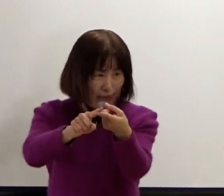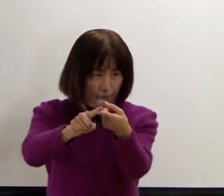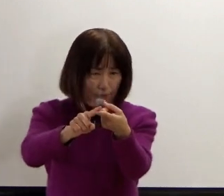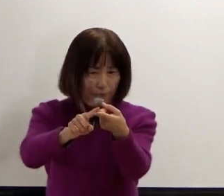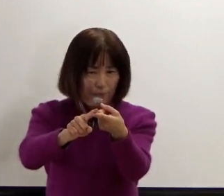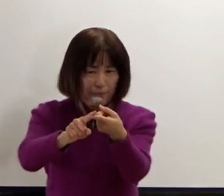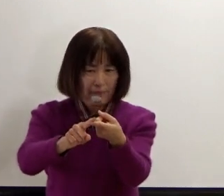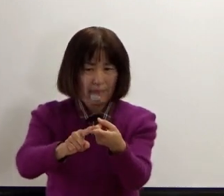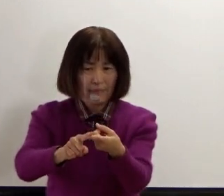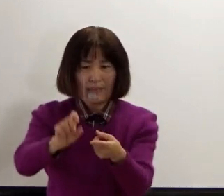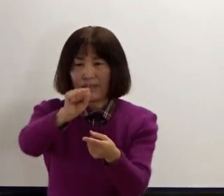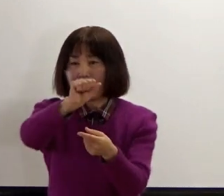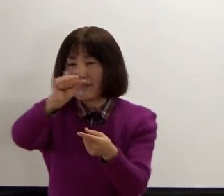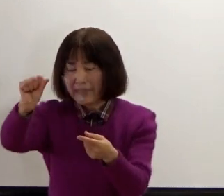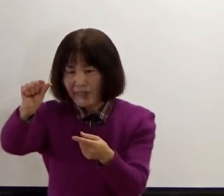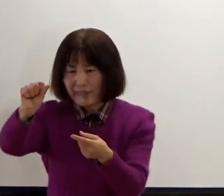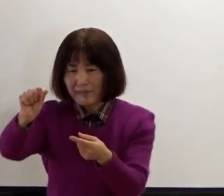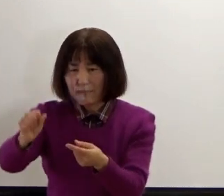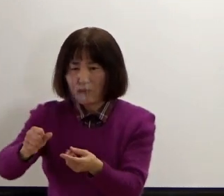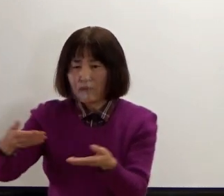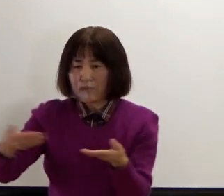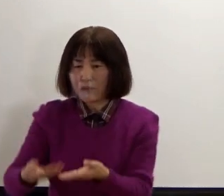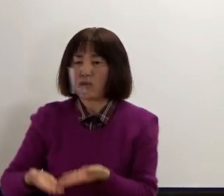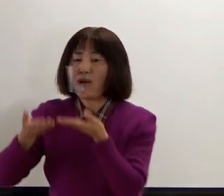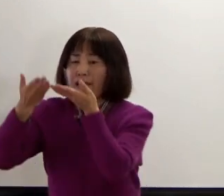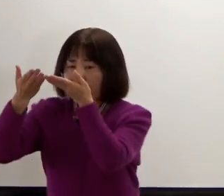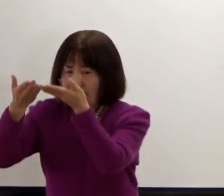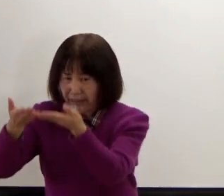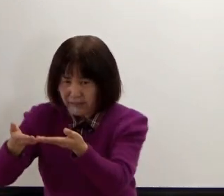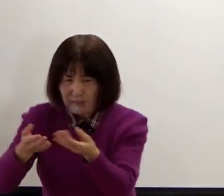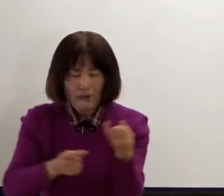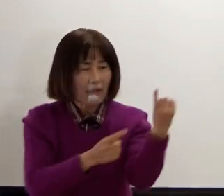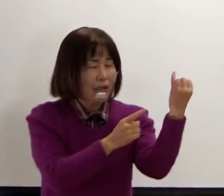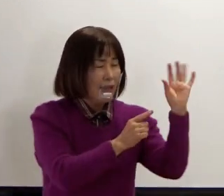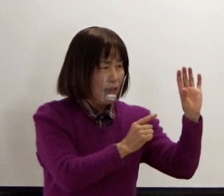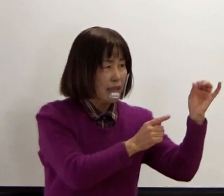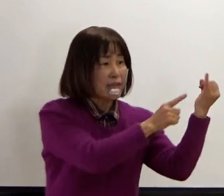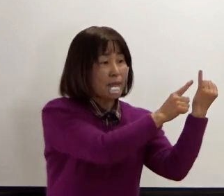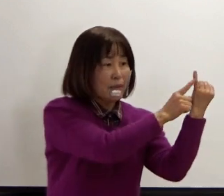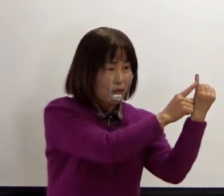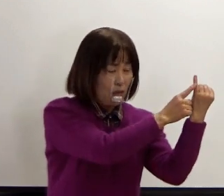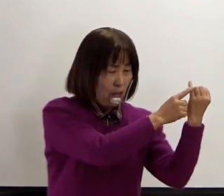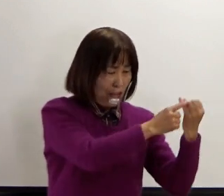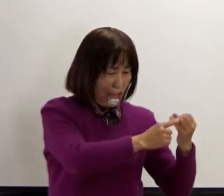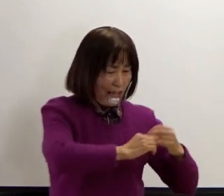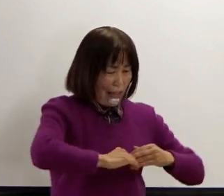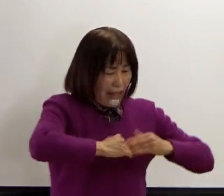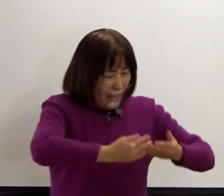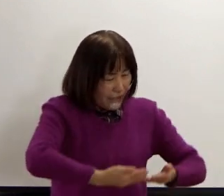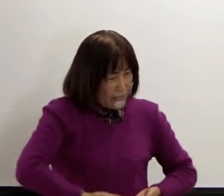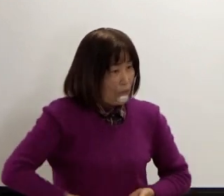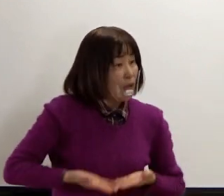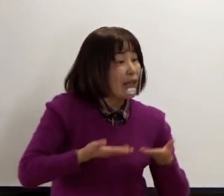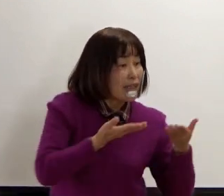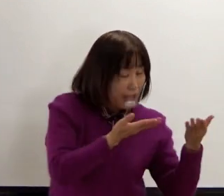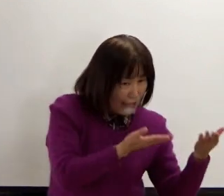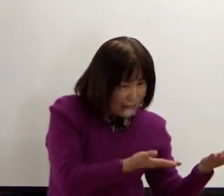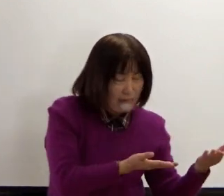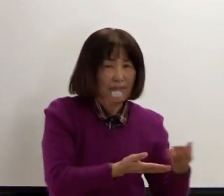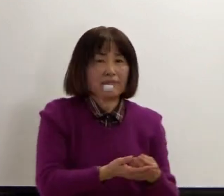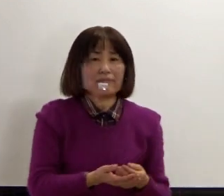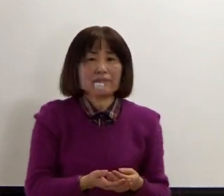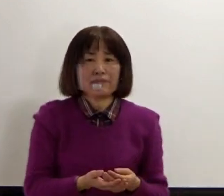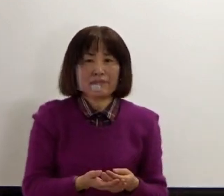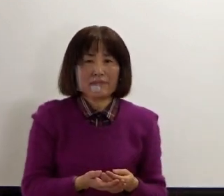そのマリアの受胎告知の1ヶ月前にはエリサベトは自分のお腹に確かに子供がいるということ